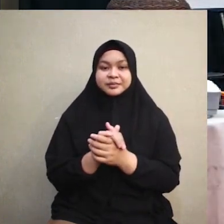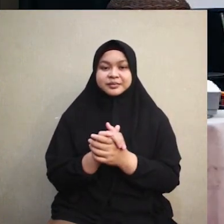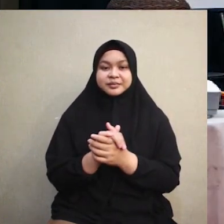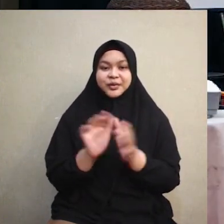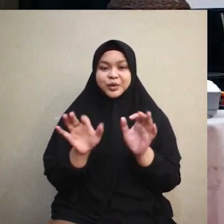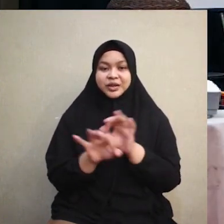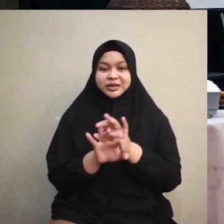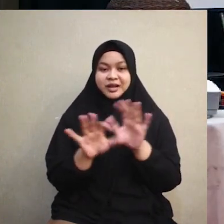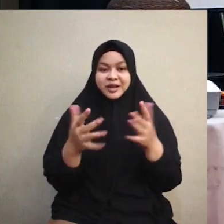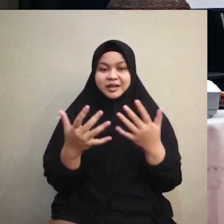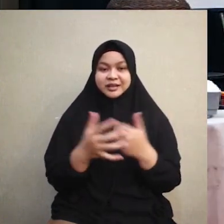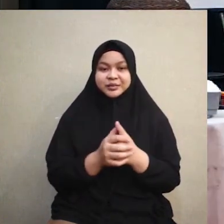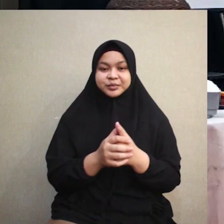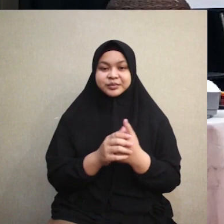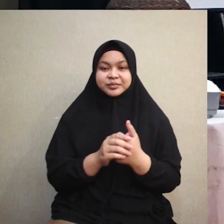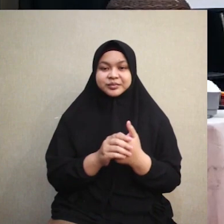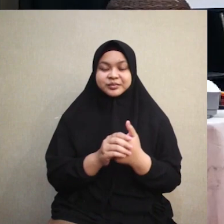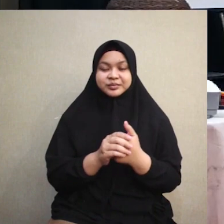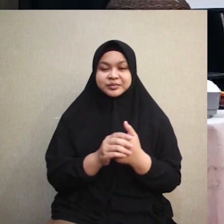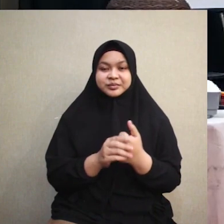diperjelas lagi